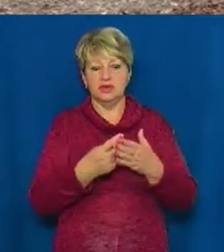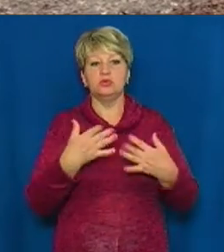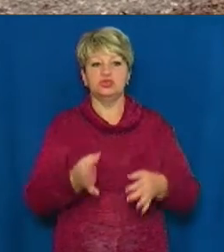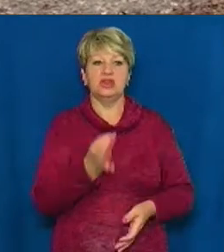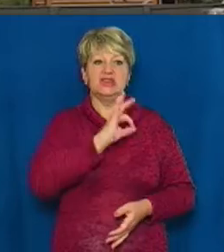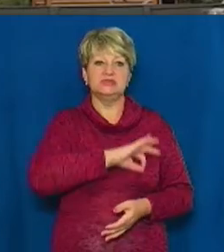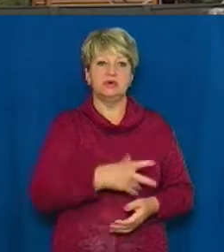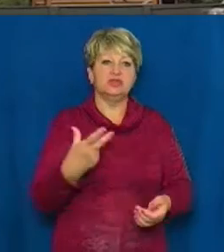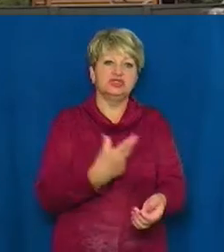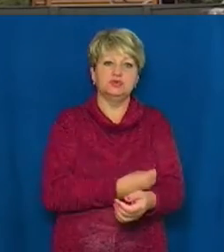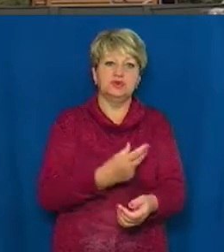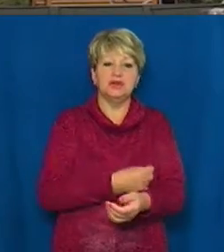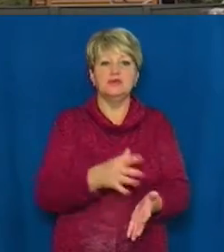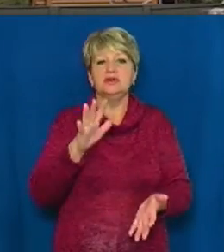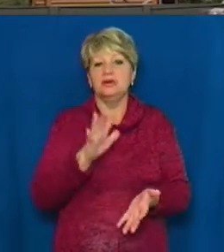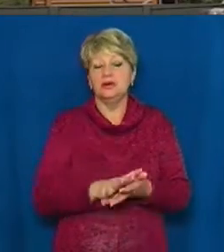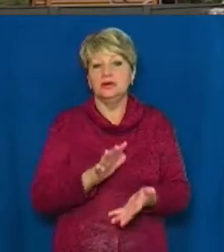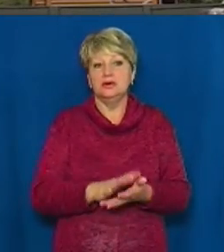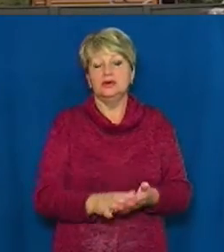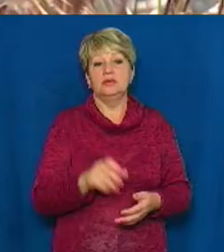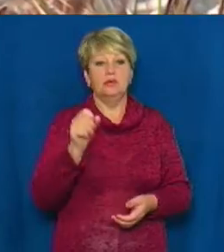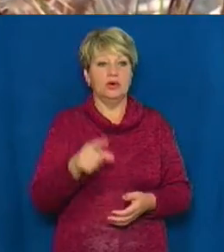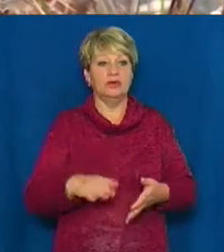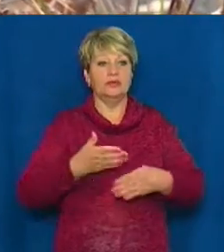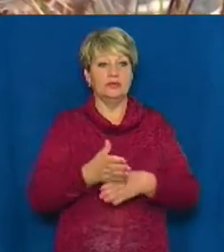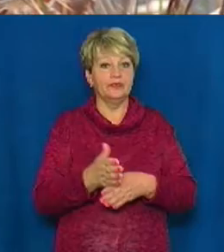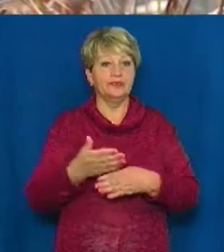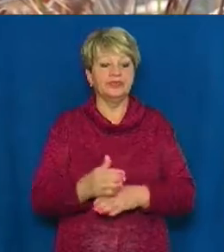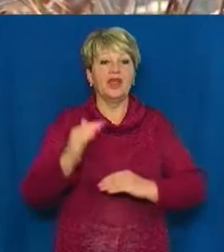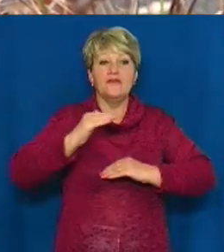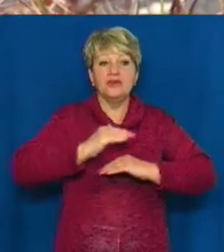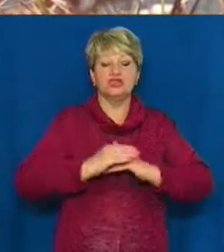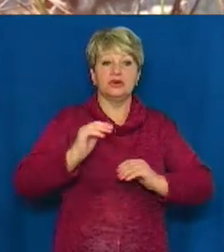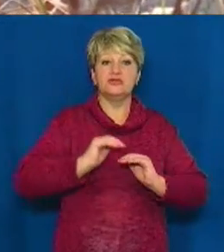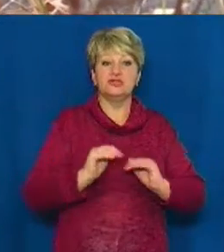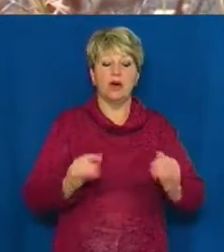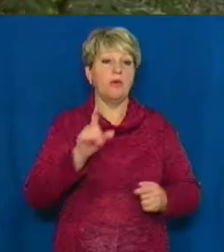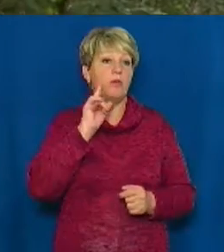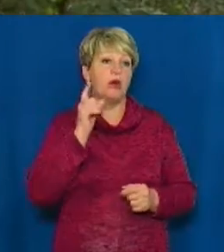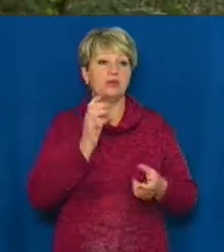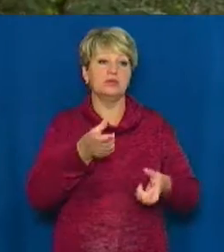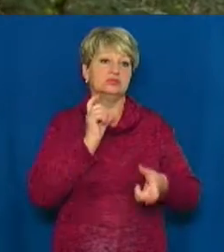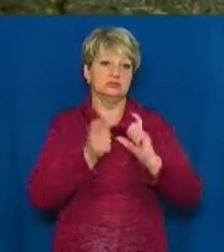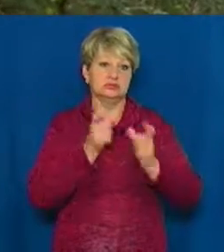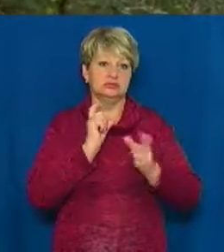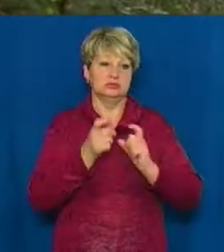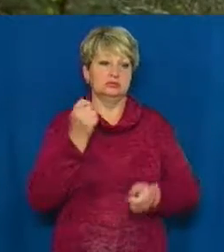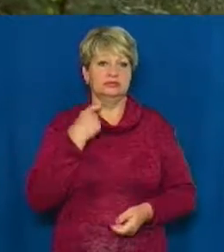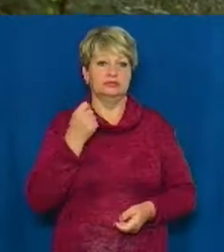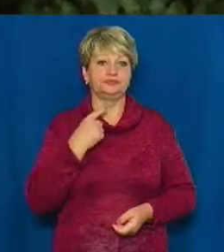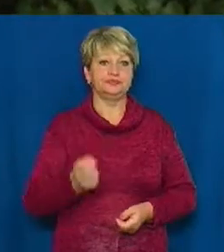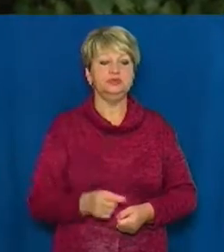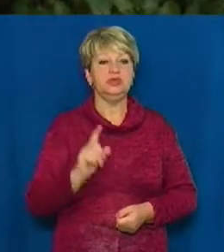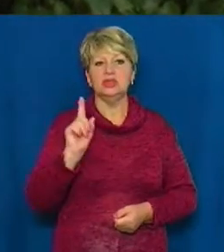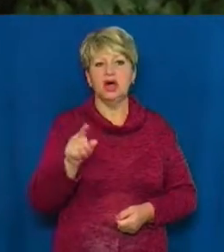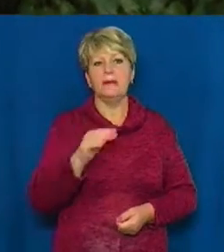голкою, сміття, розбиті пляшки. Зі слів Ірини Лазарєвої, вечорами у садочку молодь розпиває спиртні напої. Там багато